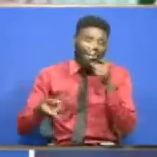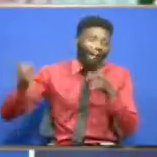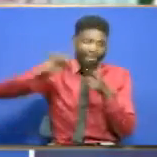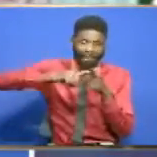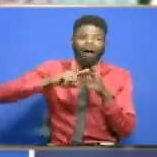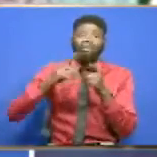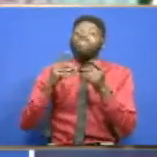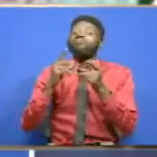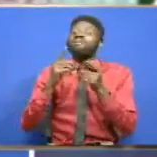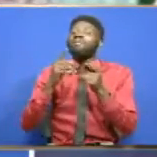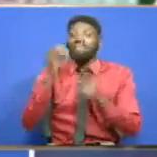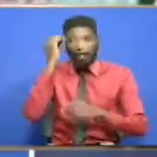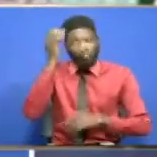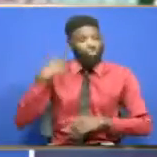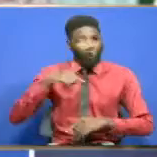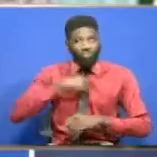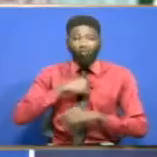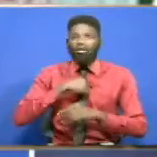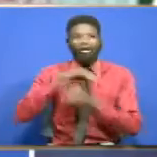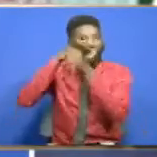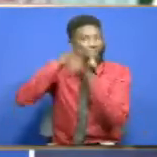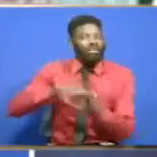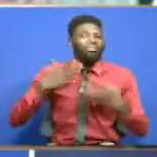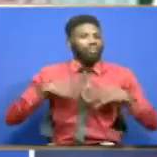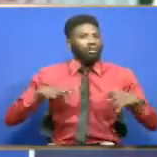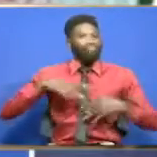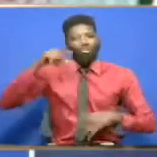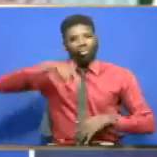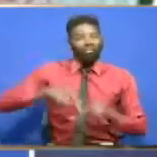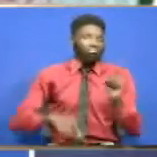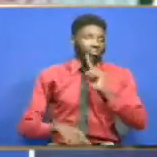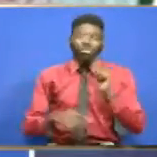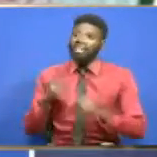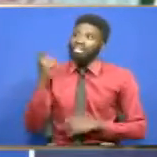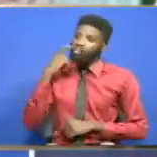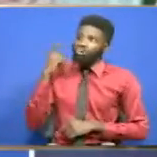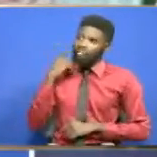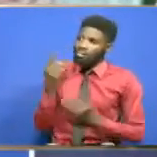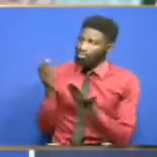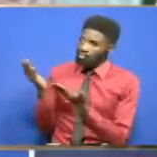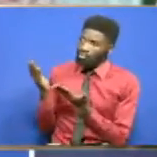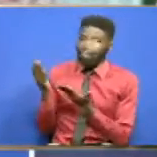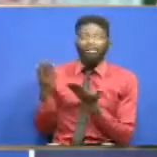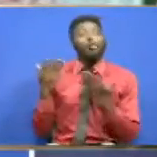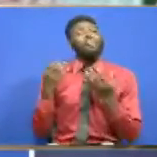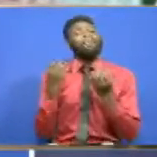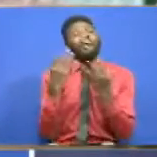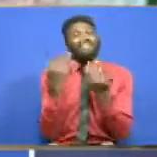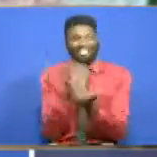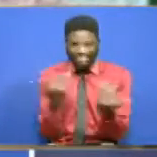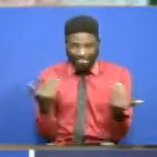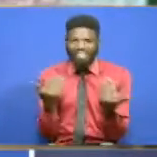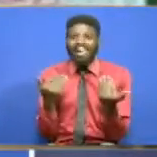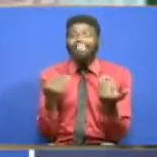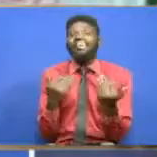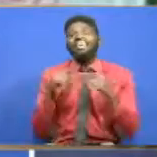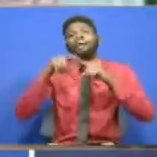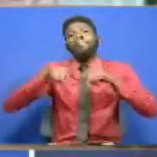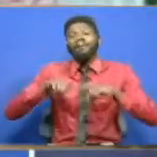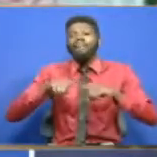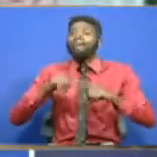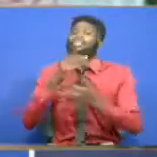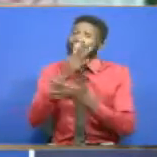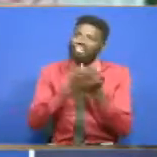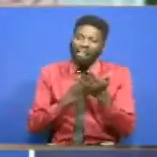na watu wale wako chini sana. Hizi vioski unaona hapa zinalisha watoto wengi sana. Wengine wamesomeshea hapa mpaka wameenda